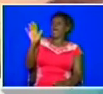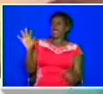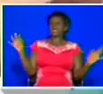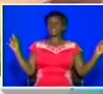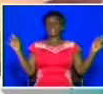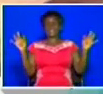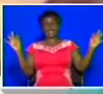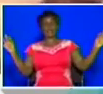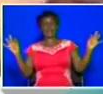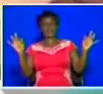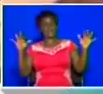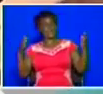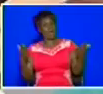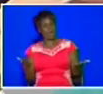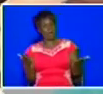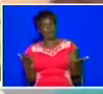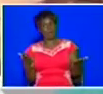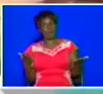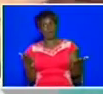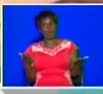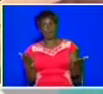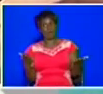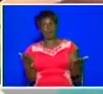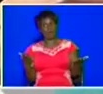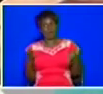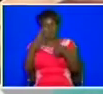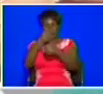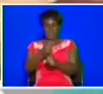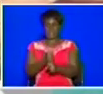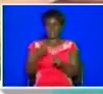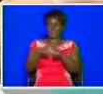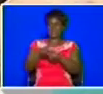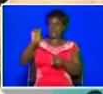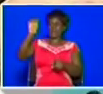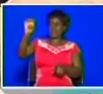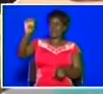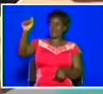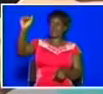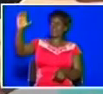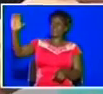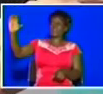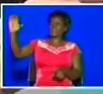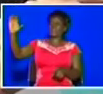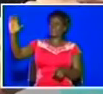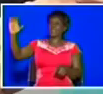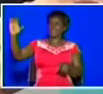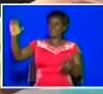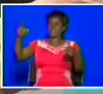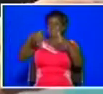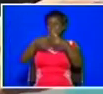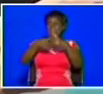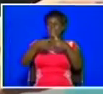wanashangaa kwamba an institution such as EACC can just go ahead